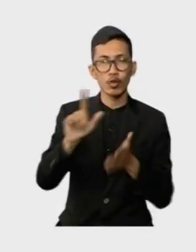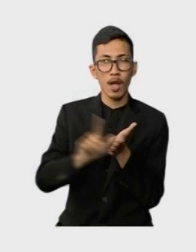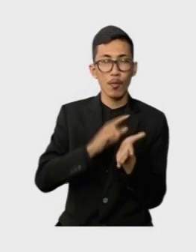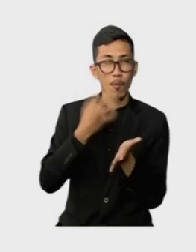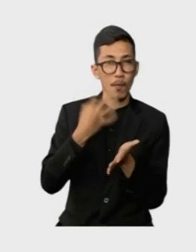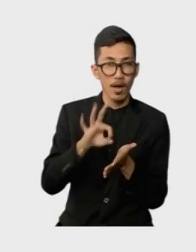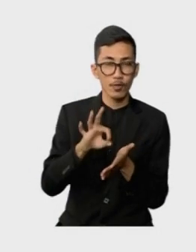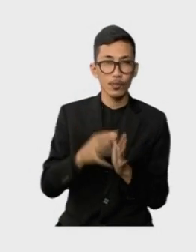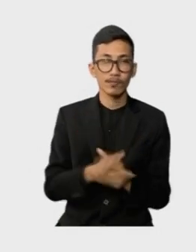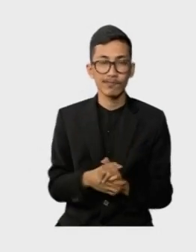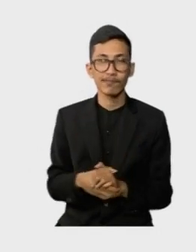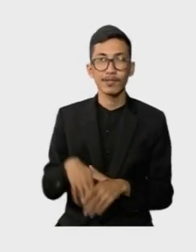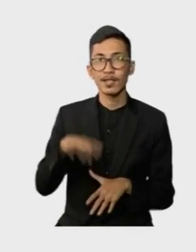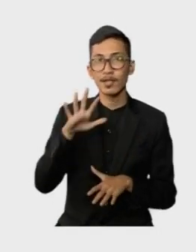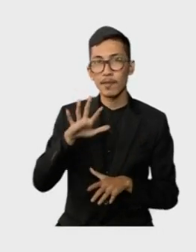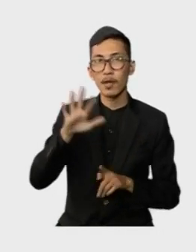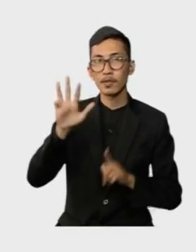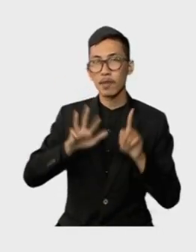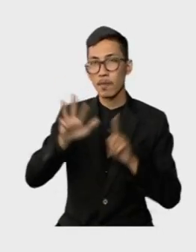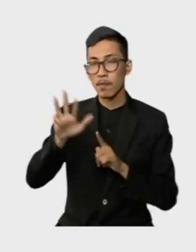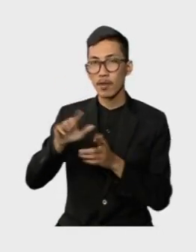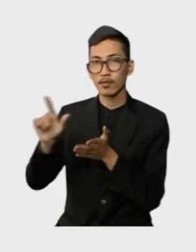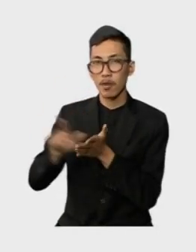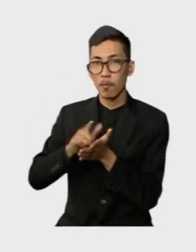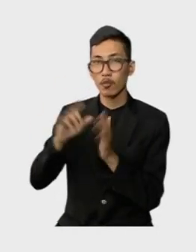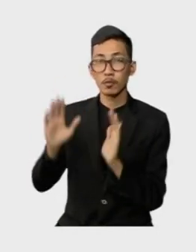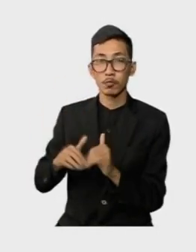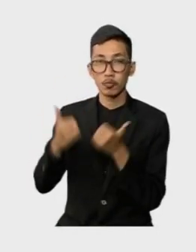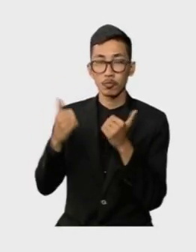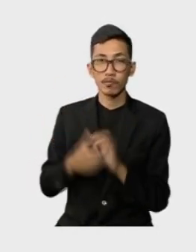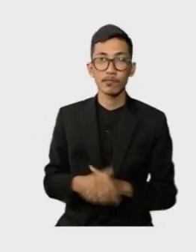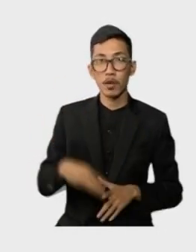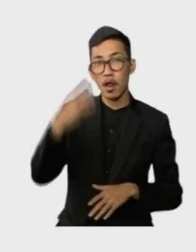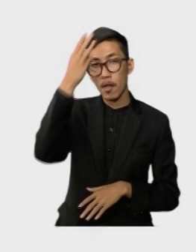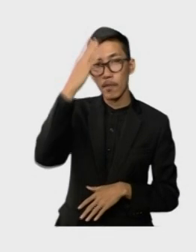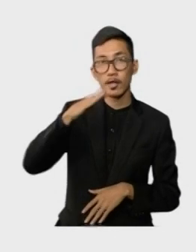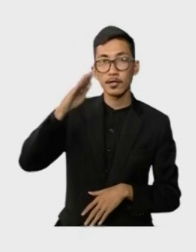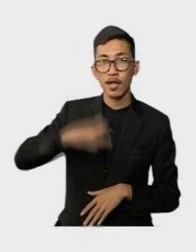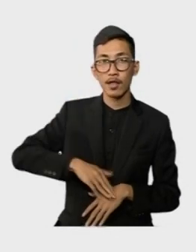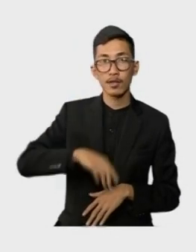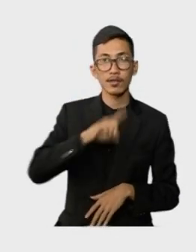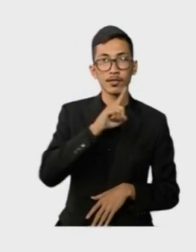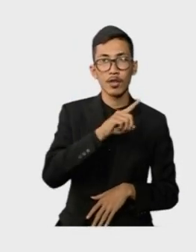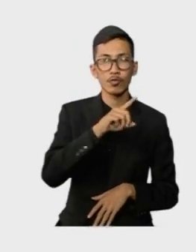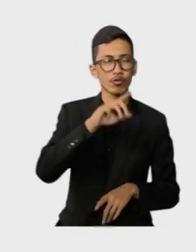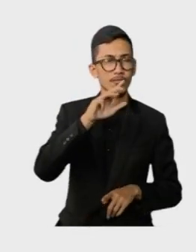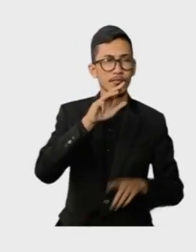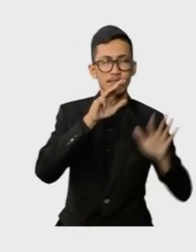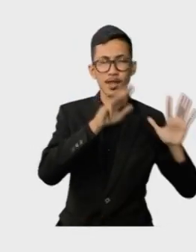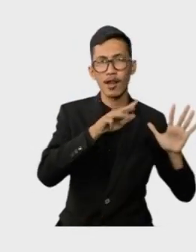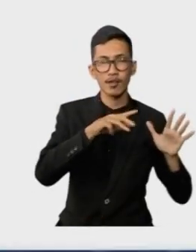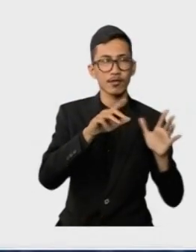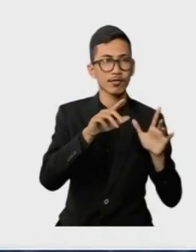dan 519 sembuh di Kalimantan Selatan 109 kasus baru